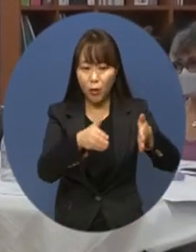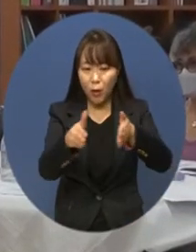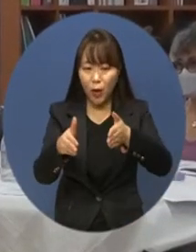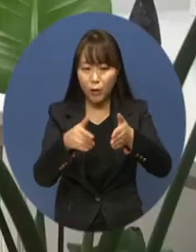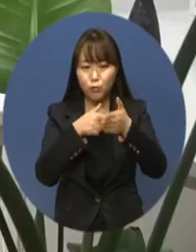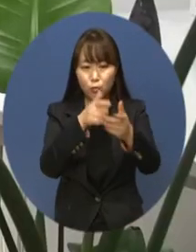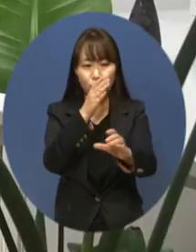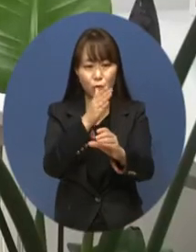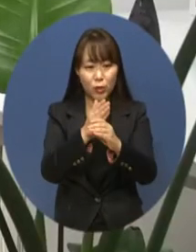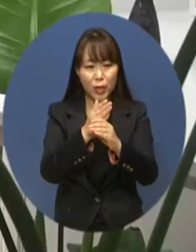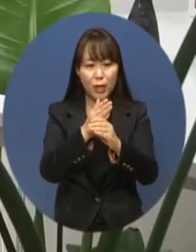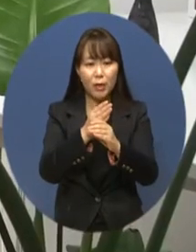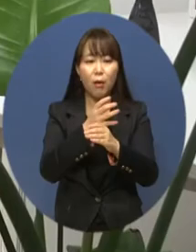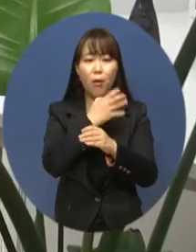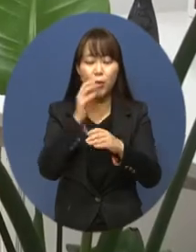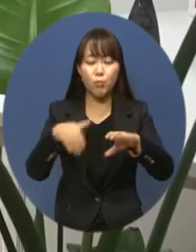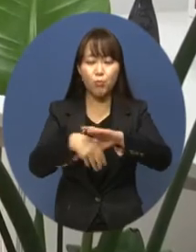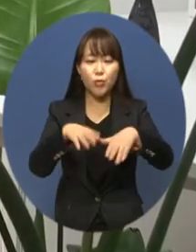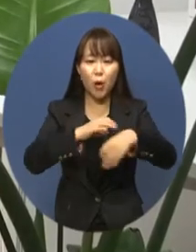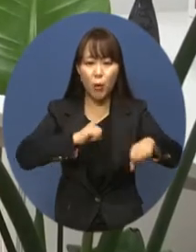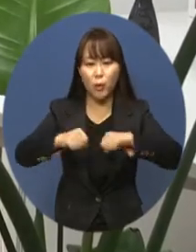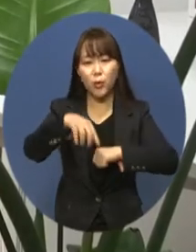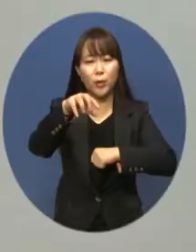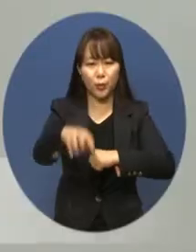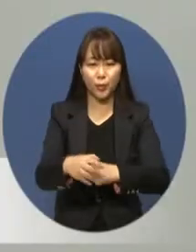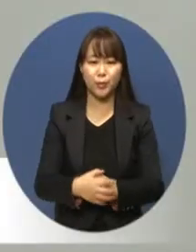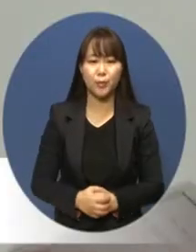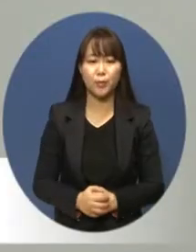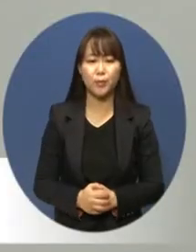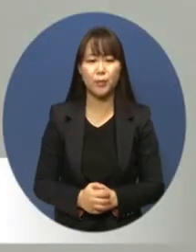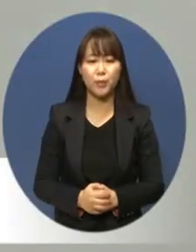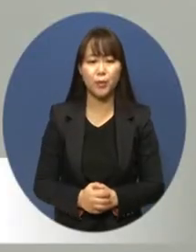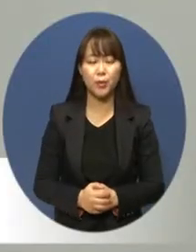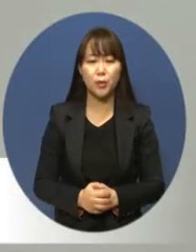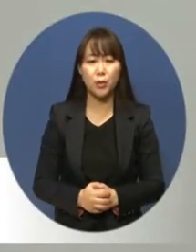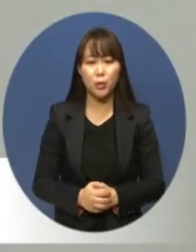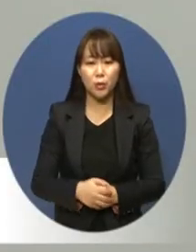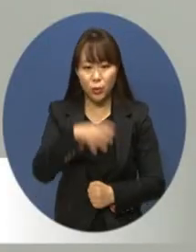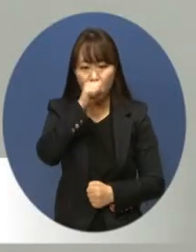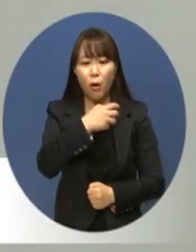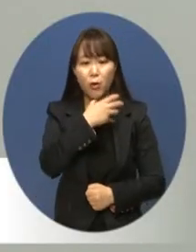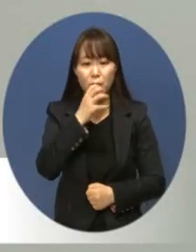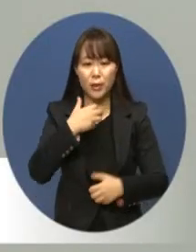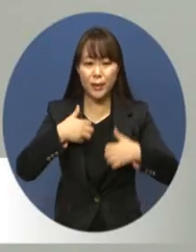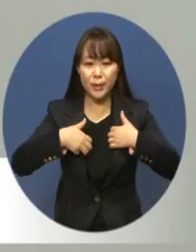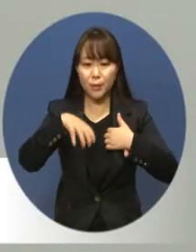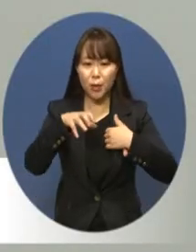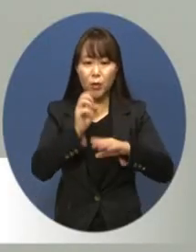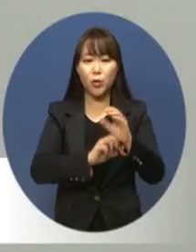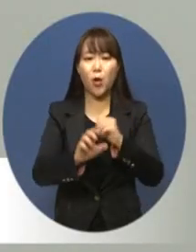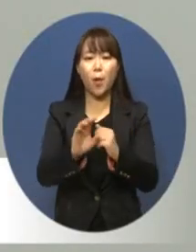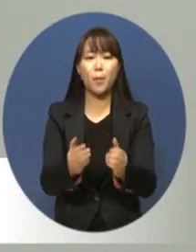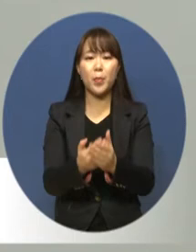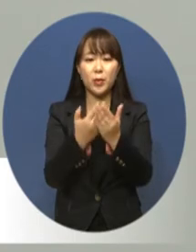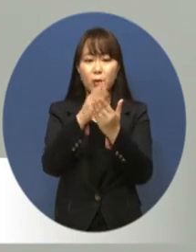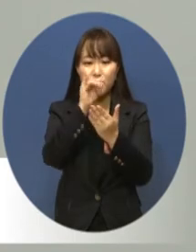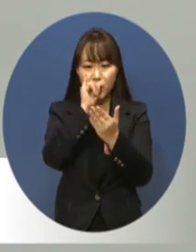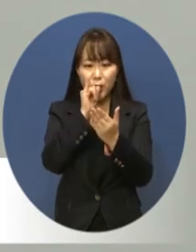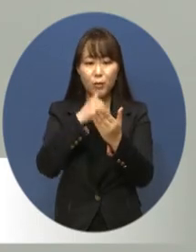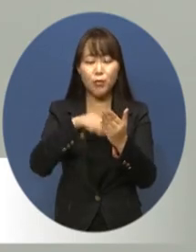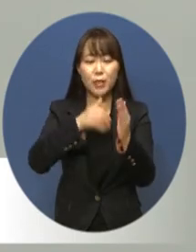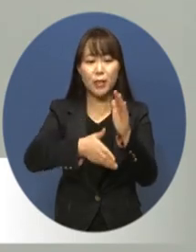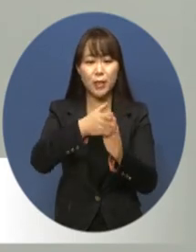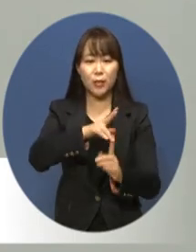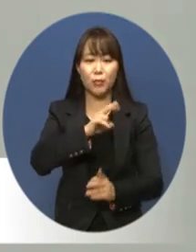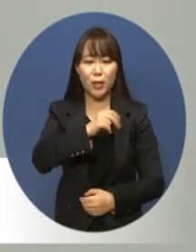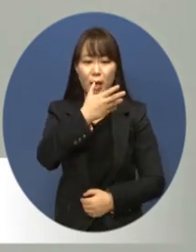진행하고 있는 실버 문화활동 공간입니다. 이 좋은 어르신 즐김터가 더 크게 성장할 수 있도록 저희 시의회가 할